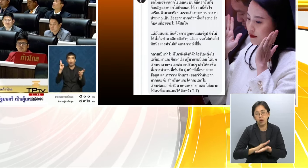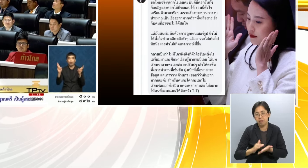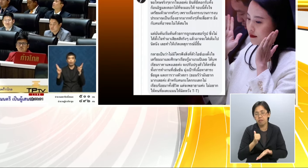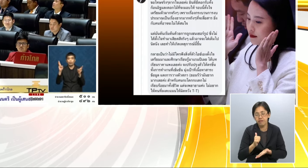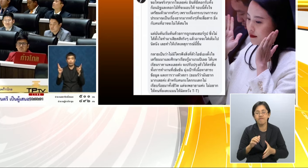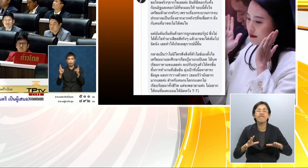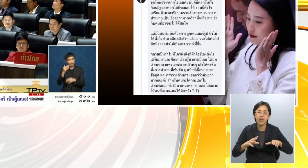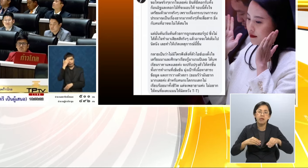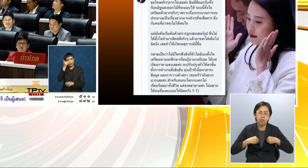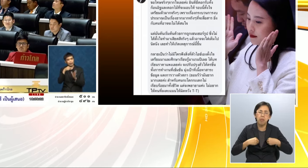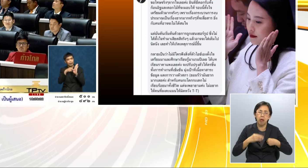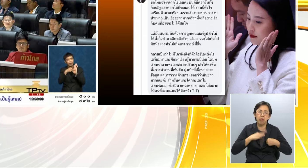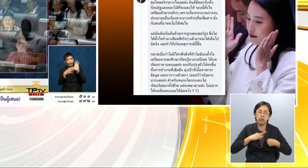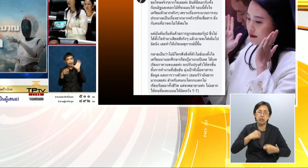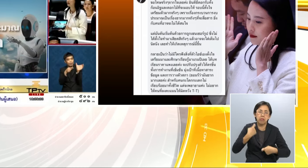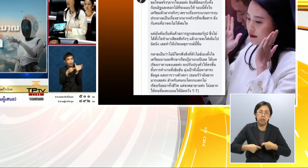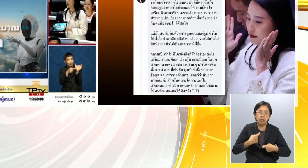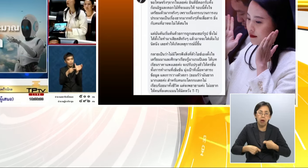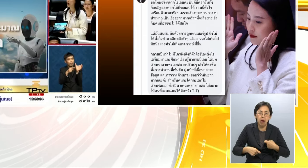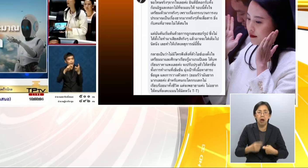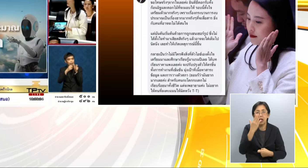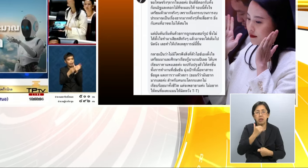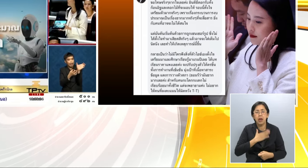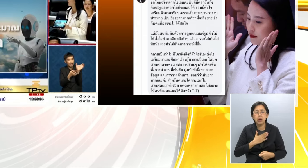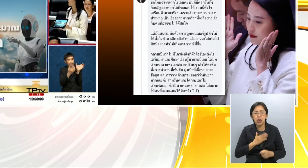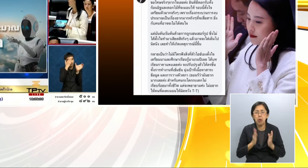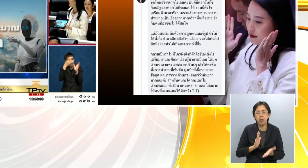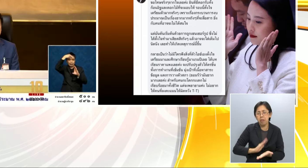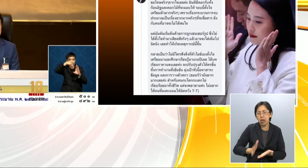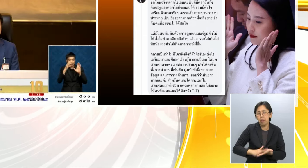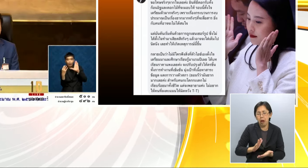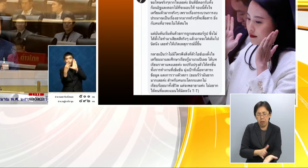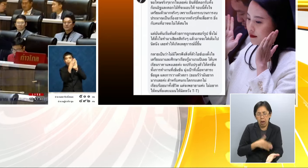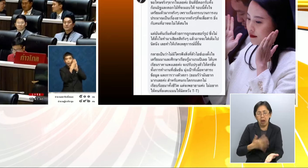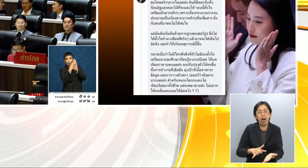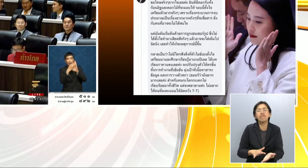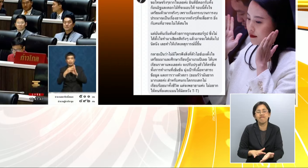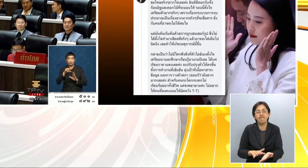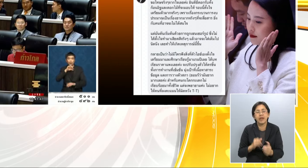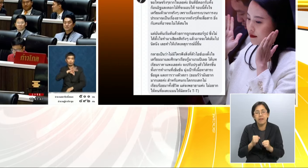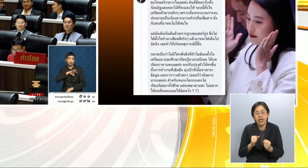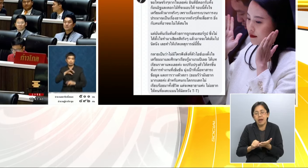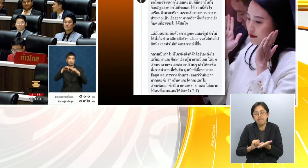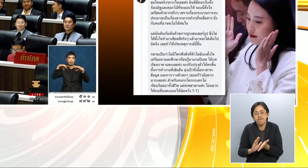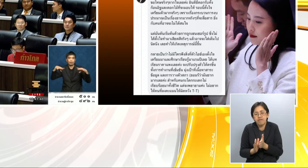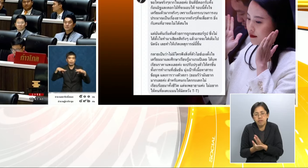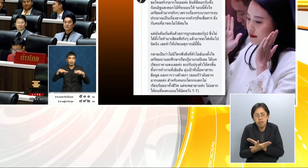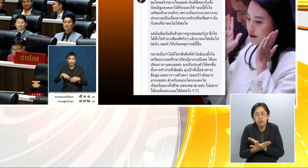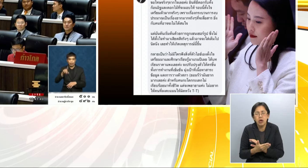อมรับว่ามันยากมากเลยค่ะสำหรับคนตะโดกตะเดกไม่เรียบร้อยมาทั้งชีวิตแต่จะพยายามค่ะไม่อ